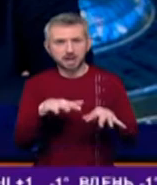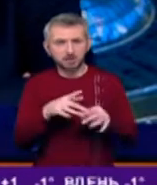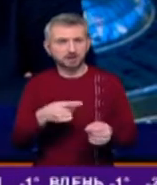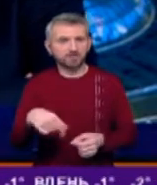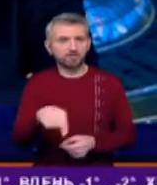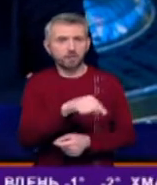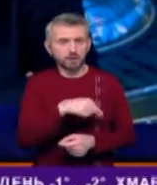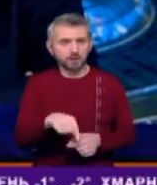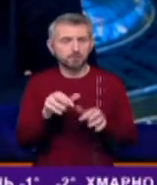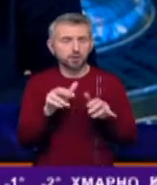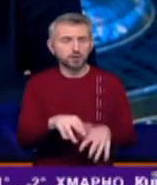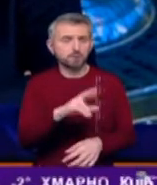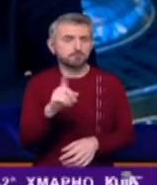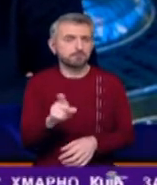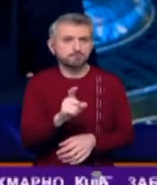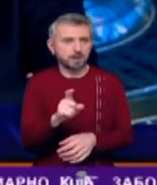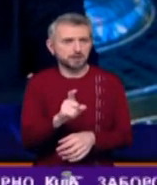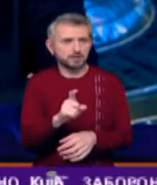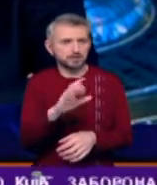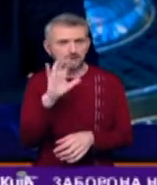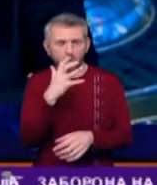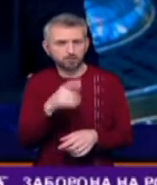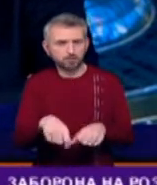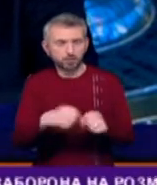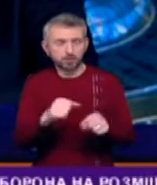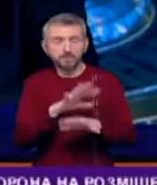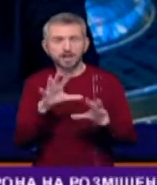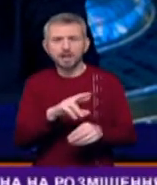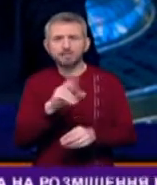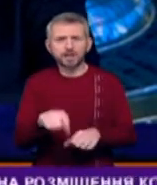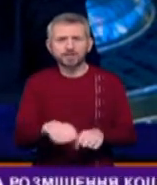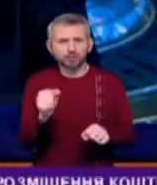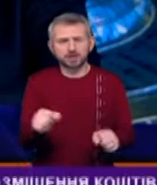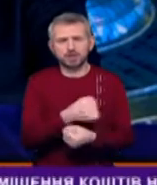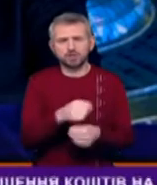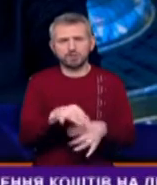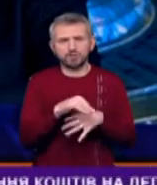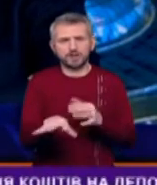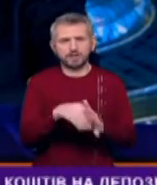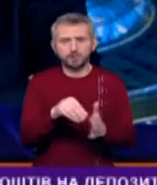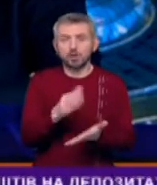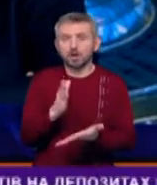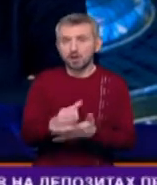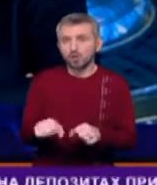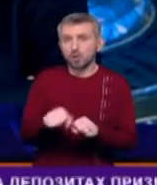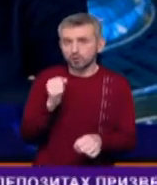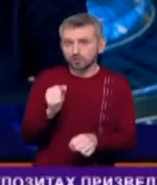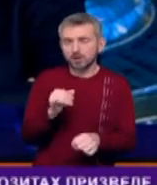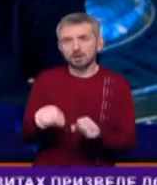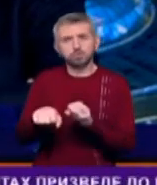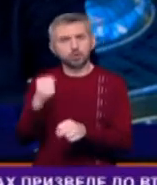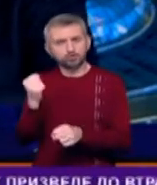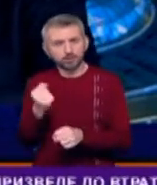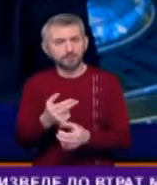вони пройшли без скільки-небудь серйозних порушень. Взагалі, без порушень неможливо провести вибори. Ну, є порушення і порушення. Звичайно,